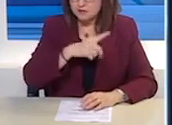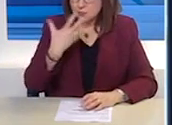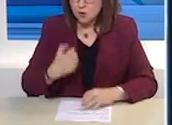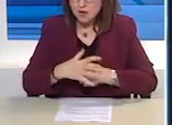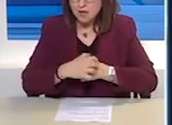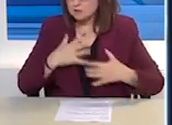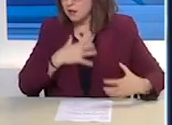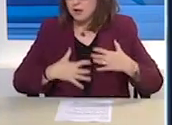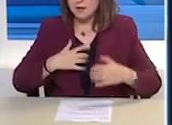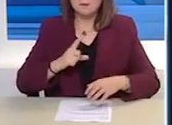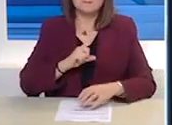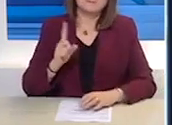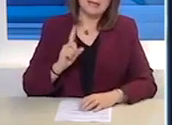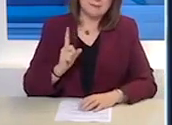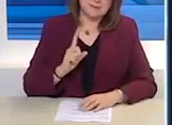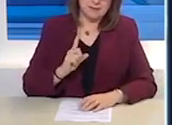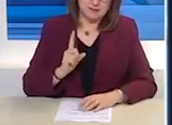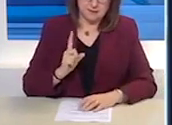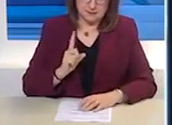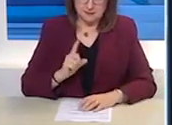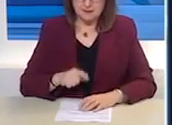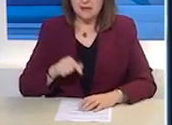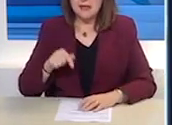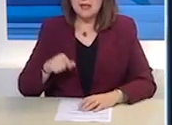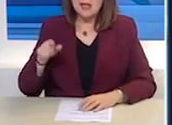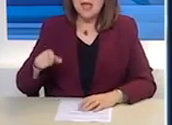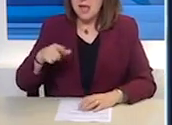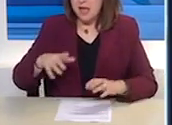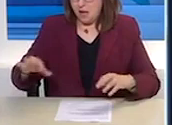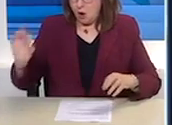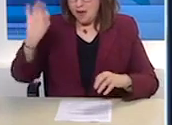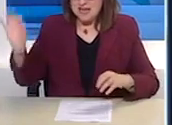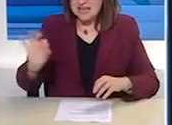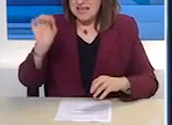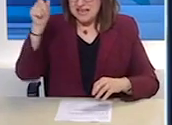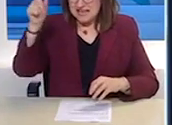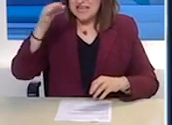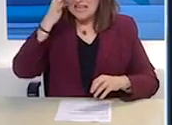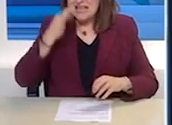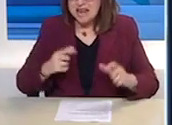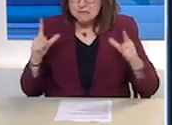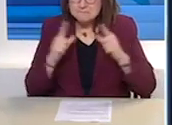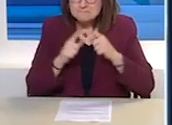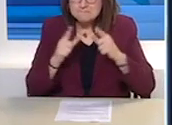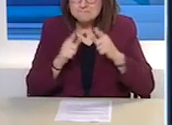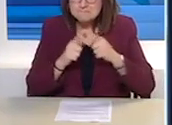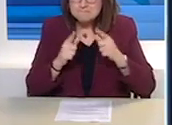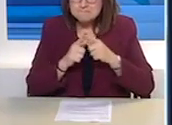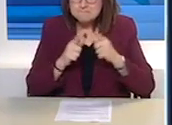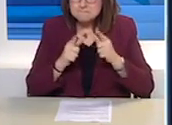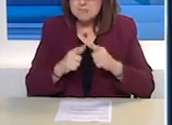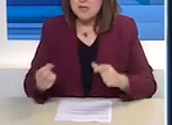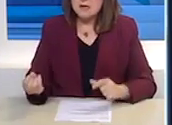εργαστηριακά πειράματα στα οποία κανείς εκθέτει τα ζώα σε υψηλές ποσότητες ιού μέσα στη μύτη τους, όπως έκαναν οι Κινέζοι συνάδελφοι, με κανέναν τρόπο